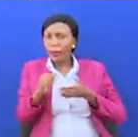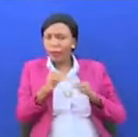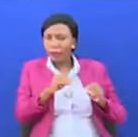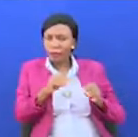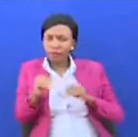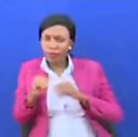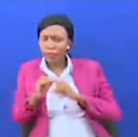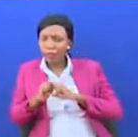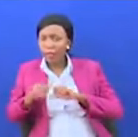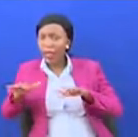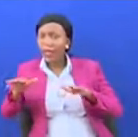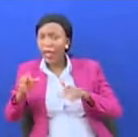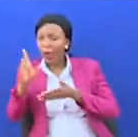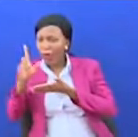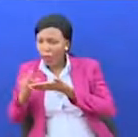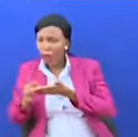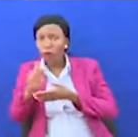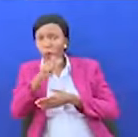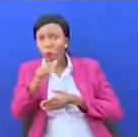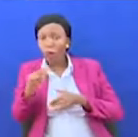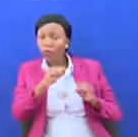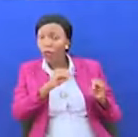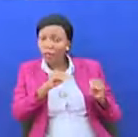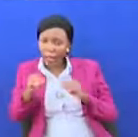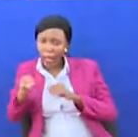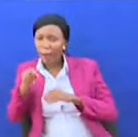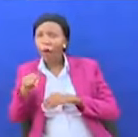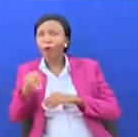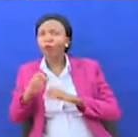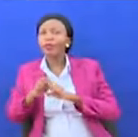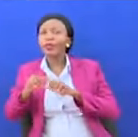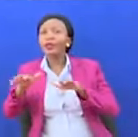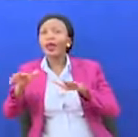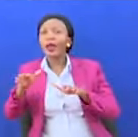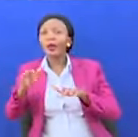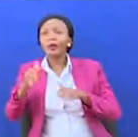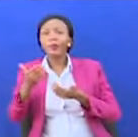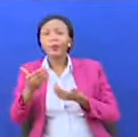Watu watahama kutoka huku watakuja kwenye cashless, na wakishakuja kwenye